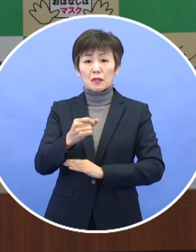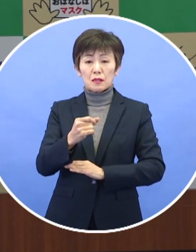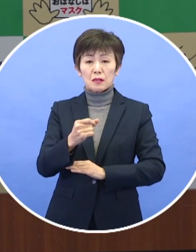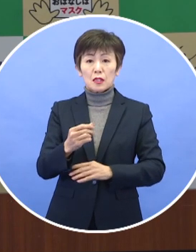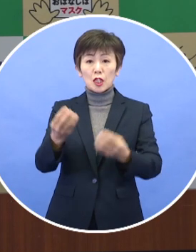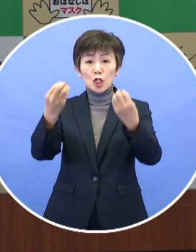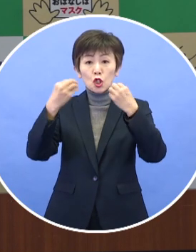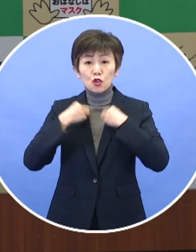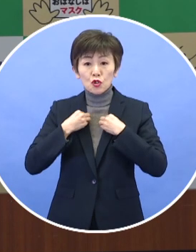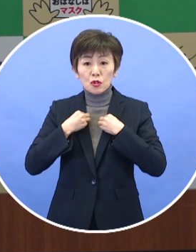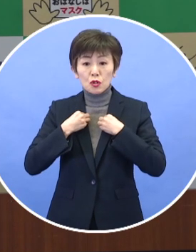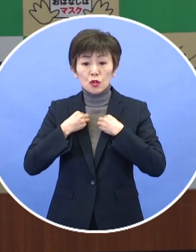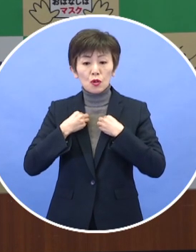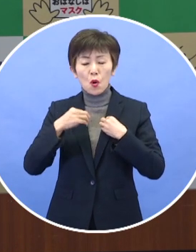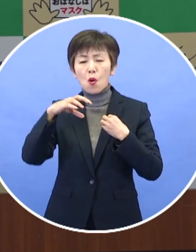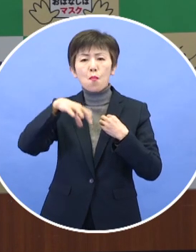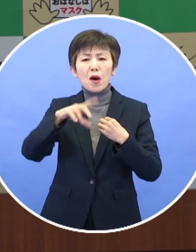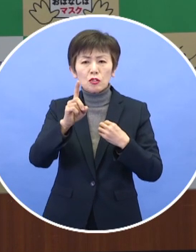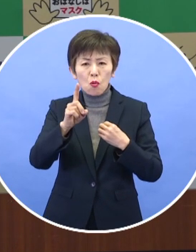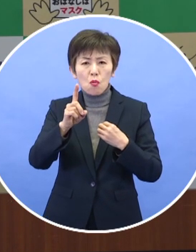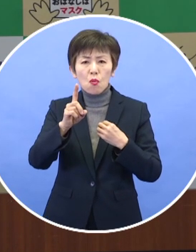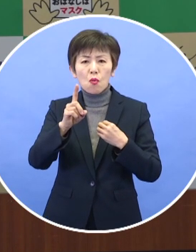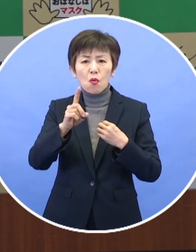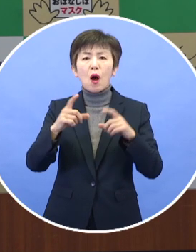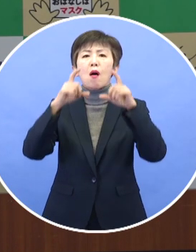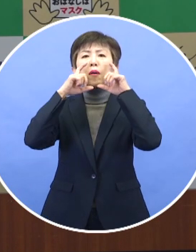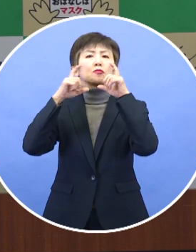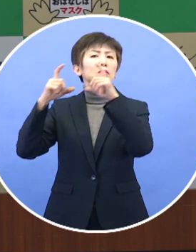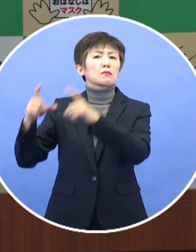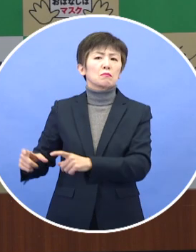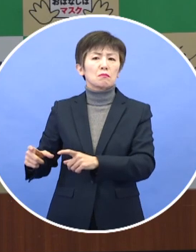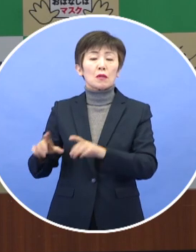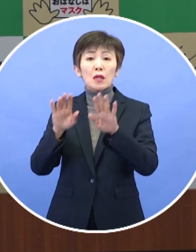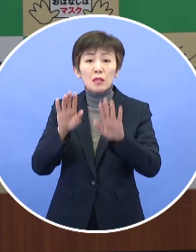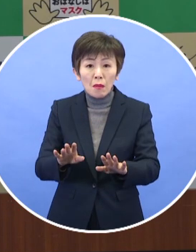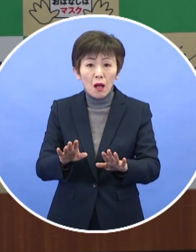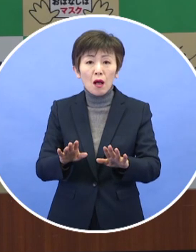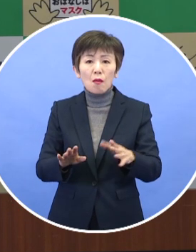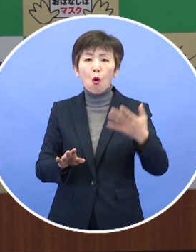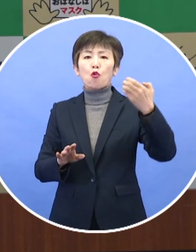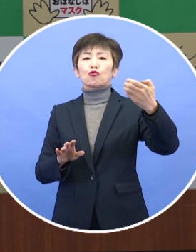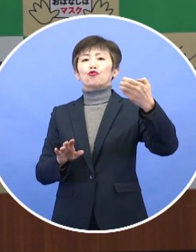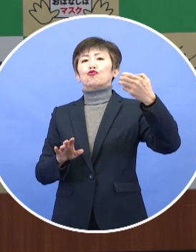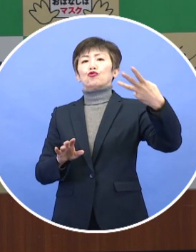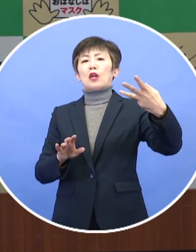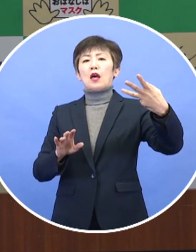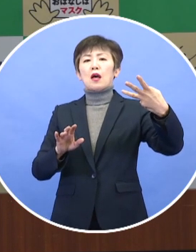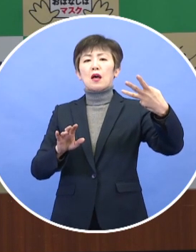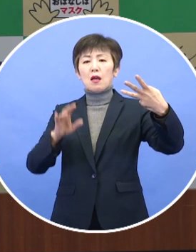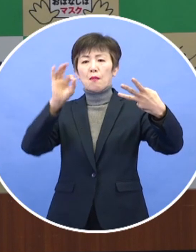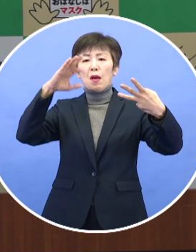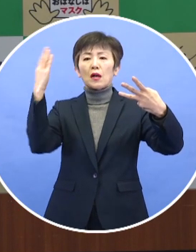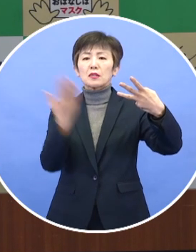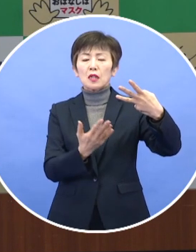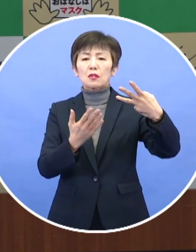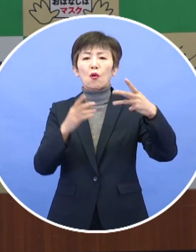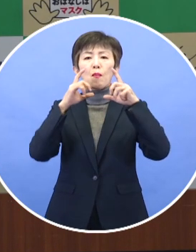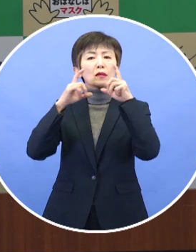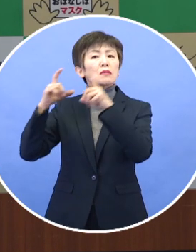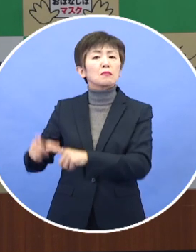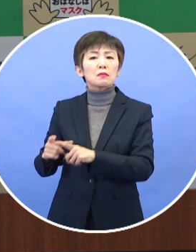はやはり何事においてもマスクがない場合、今でも 93% は感染場面としてはマスクなし会話、これ